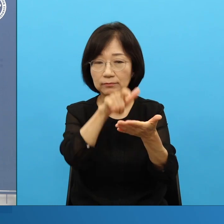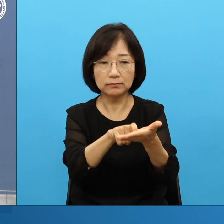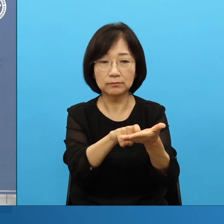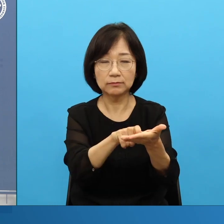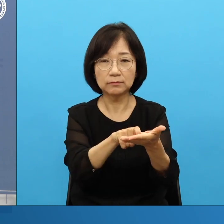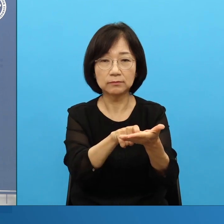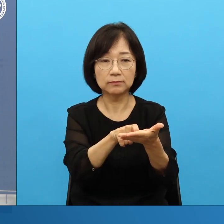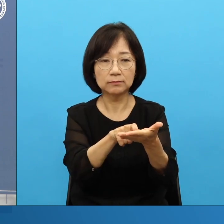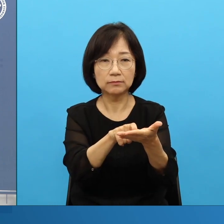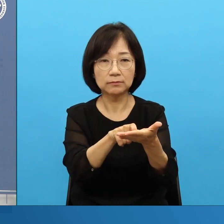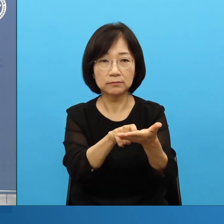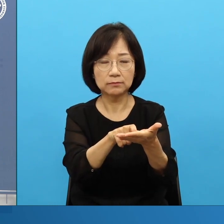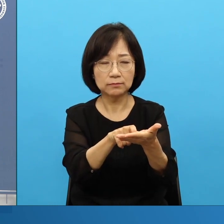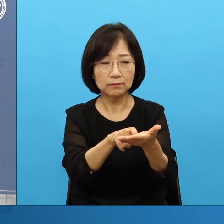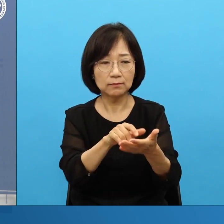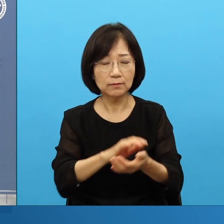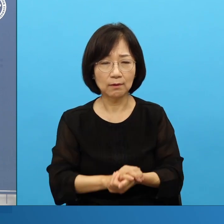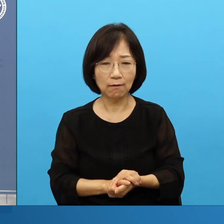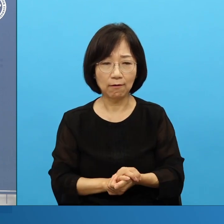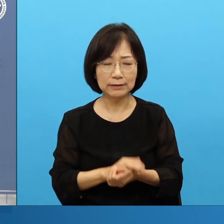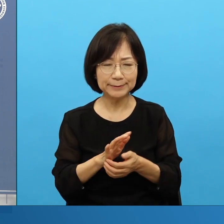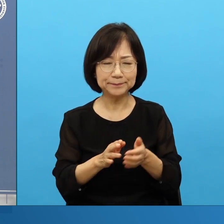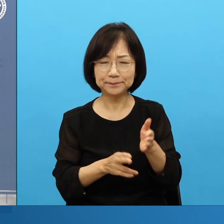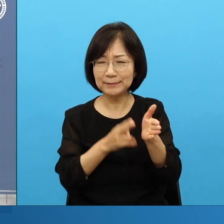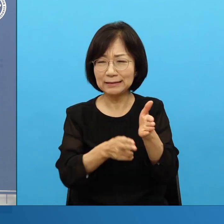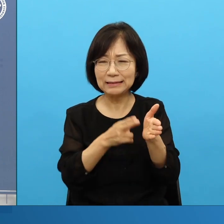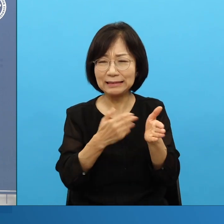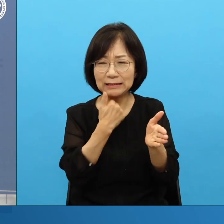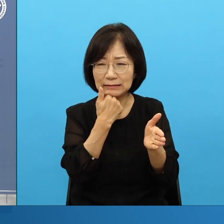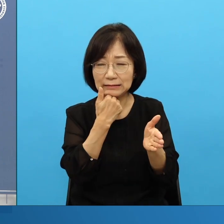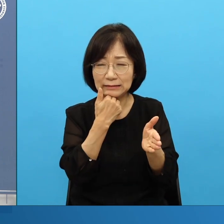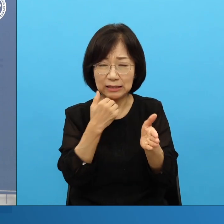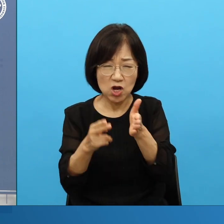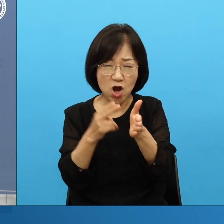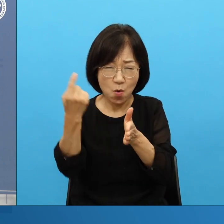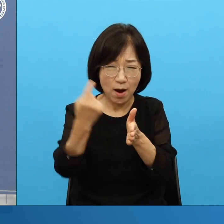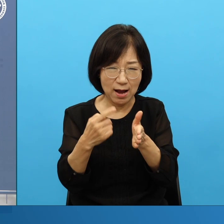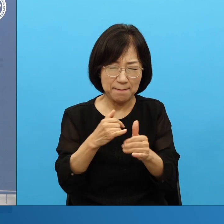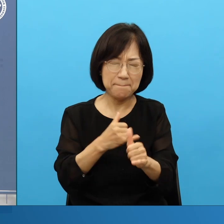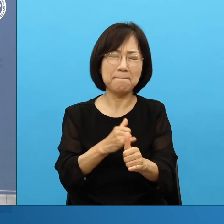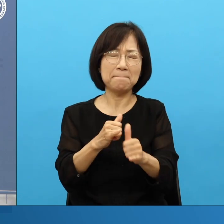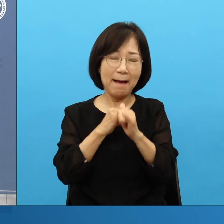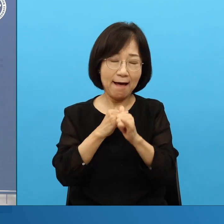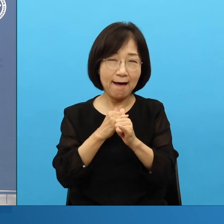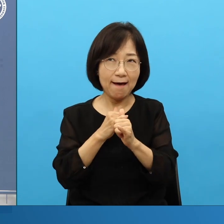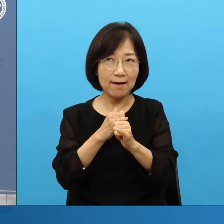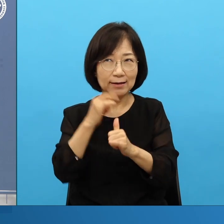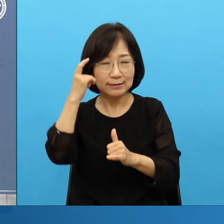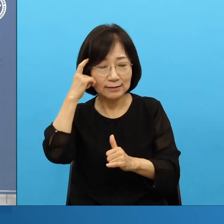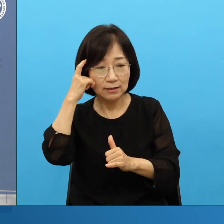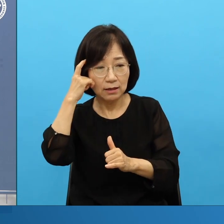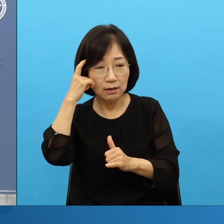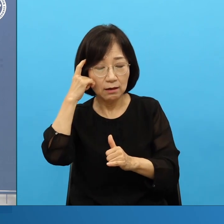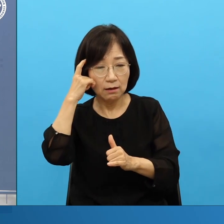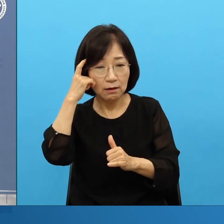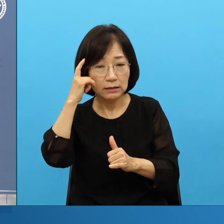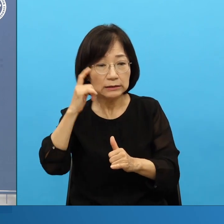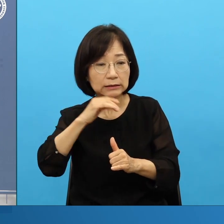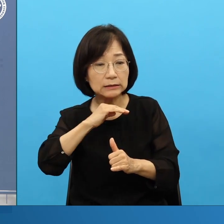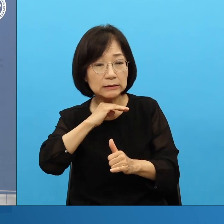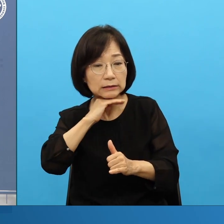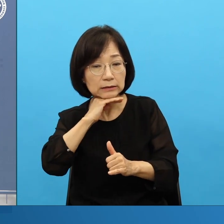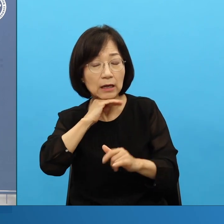you rest. 자, 열차 기다리는 죽음 직전에서 딱 하는 거예요. It was waiting for a train to hit him. It was right before then.